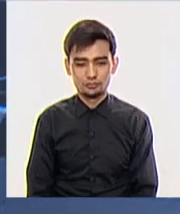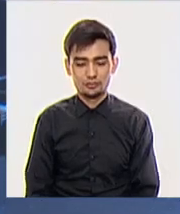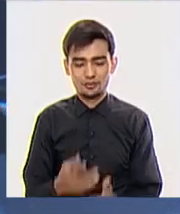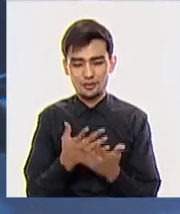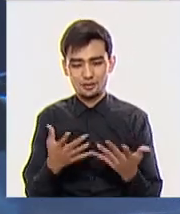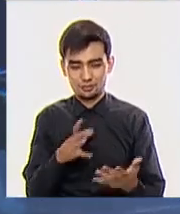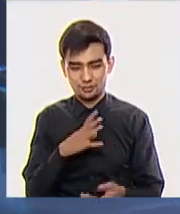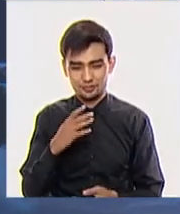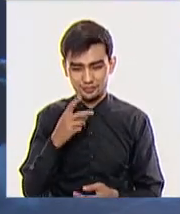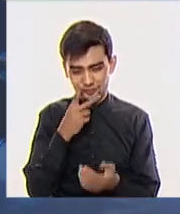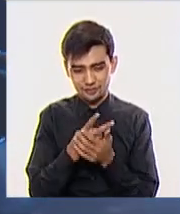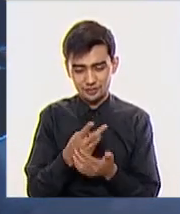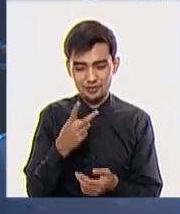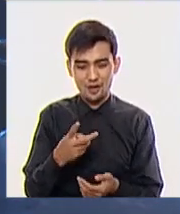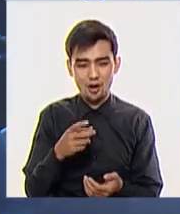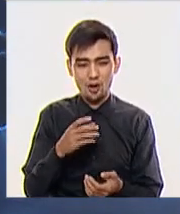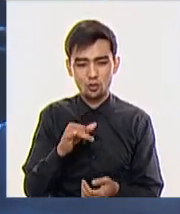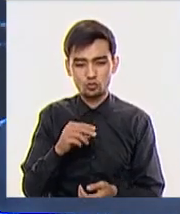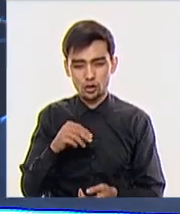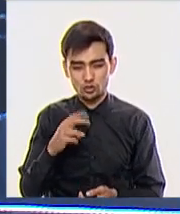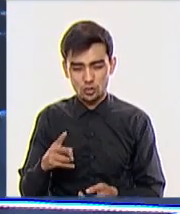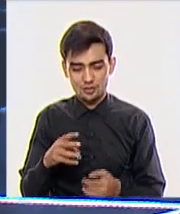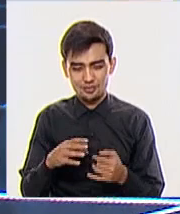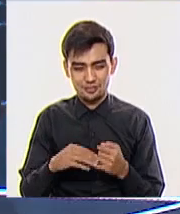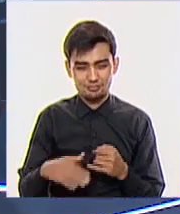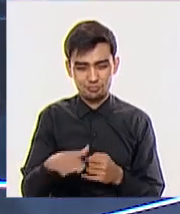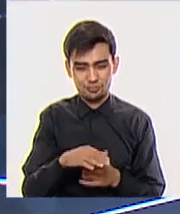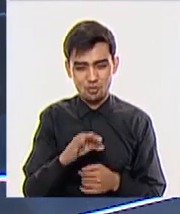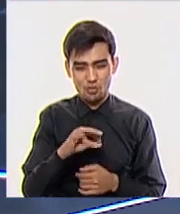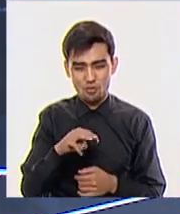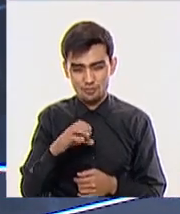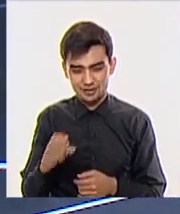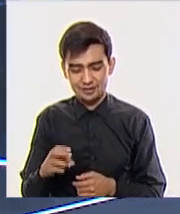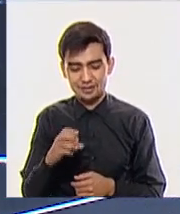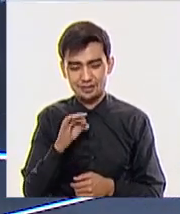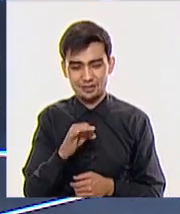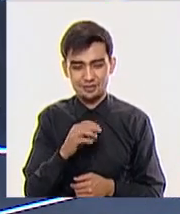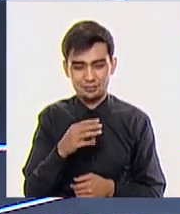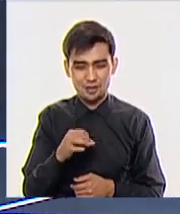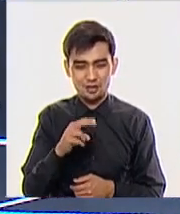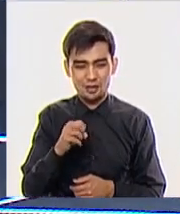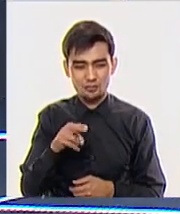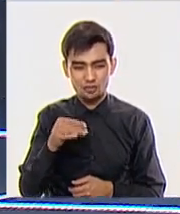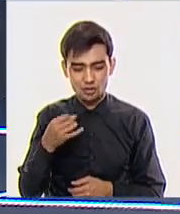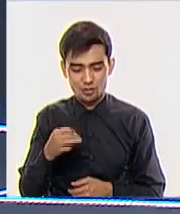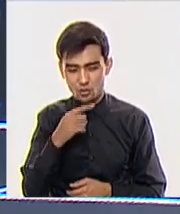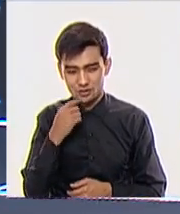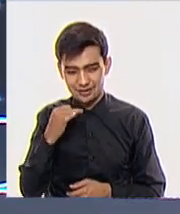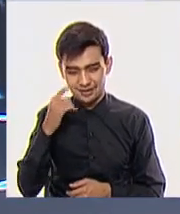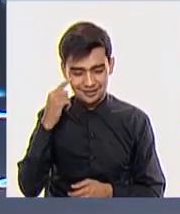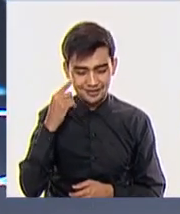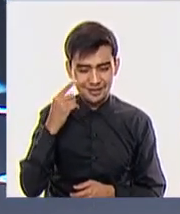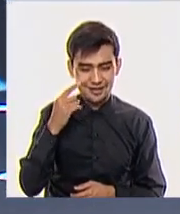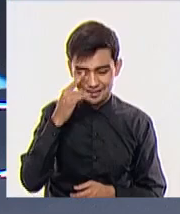По-разному выглядят два участка международной трассы Омск-Майкопшигай, которая соединяет между собой Россию, Казахстан и